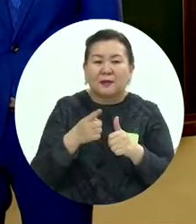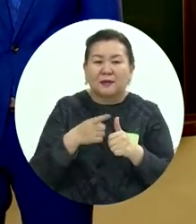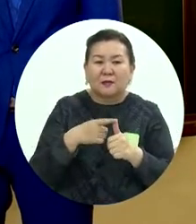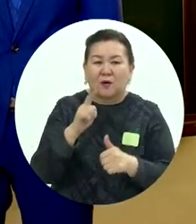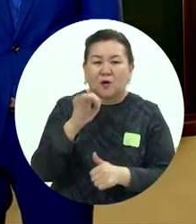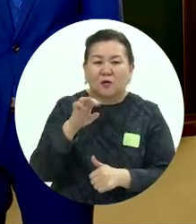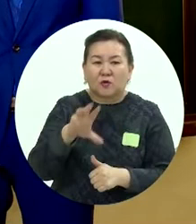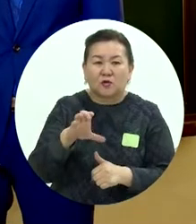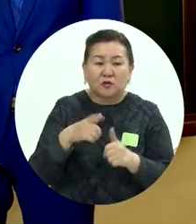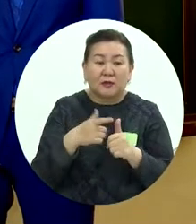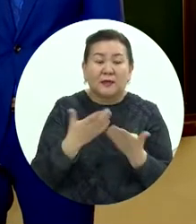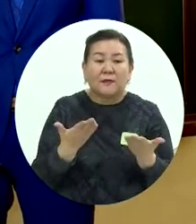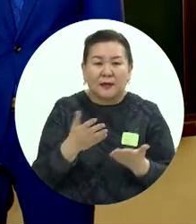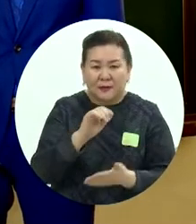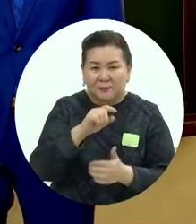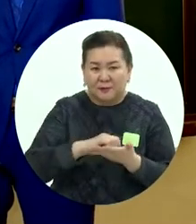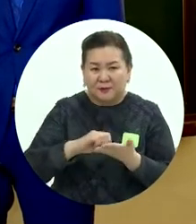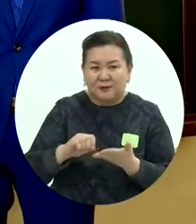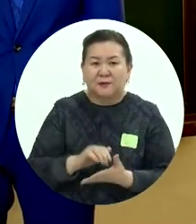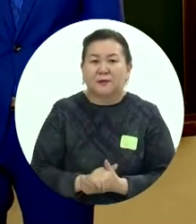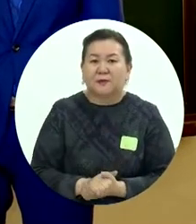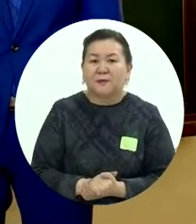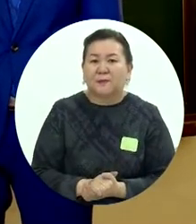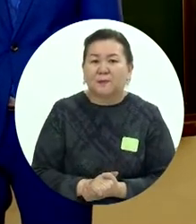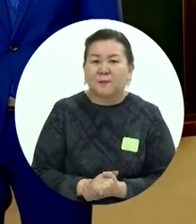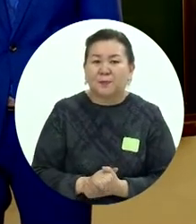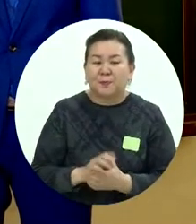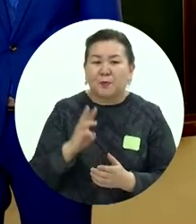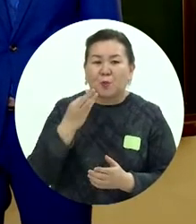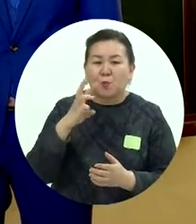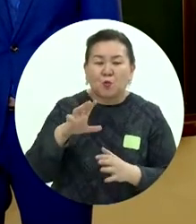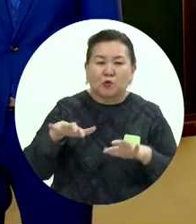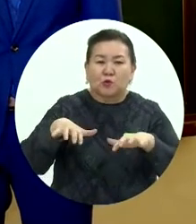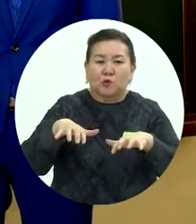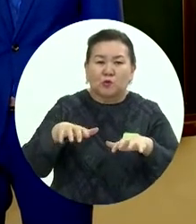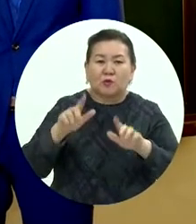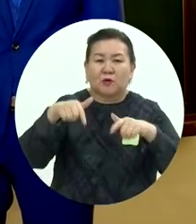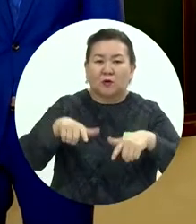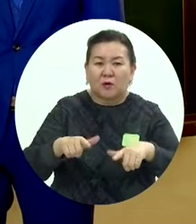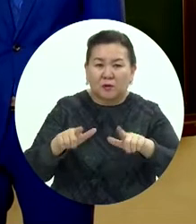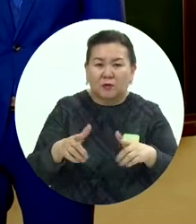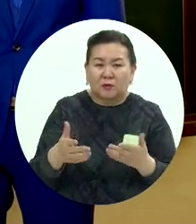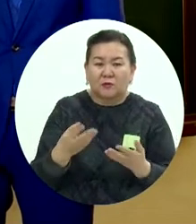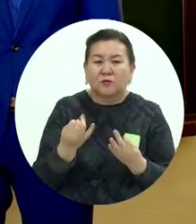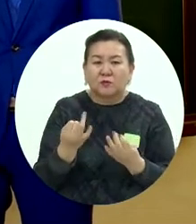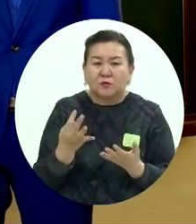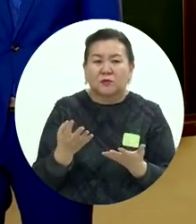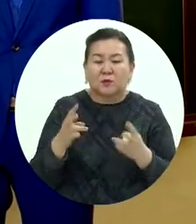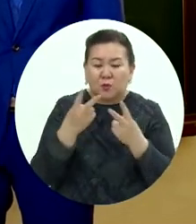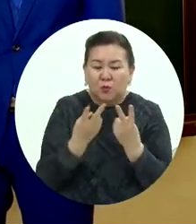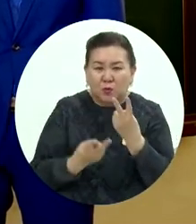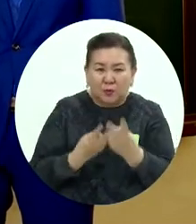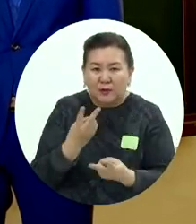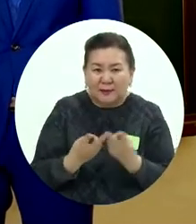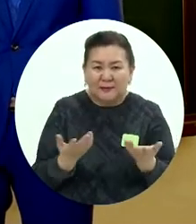гэдгийг эндээс сонгож нэрлэх нь байна. За ад нь бол мөсөн голын идэх хэлгдүүлэх үйл ажиллагаа, бэд нь мөсөн голын цөөх хөрмлөх үйл